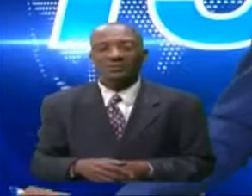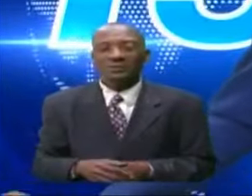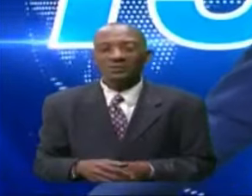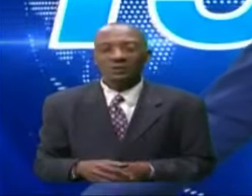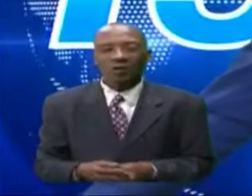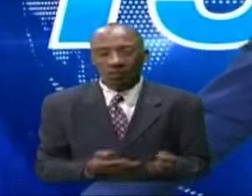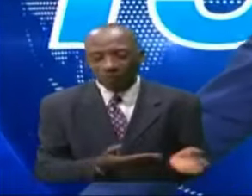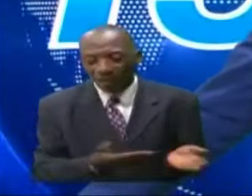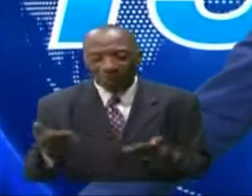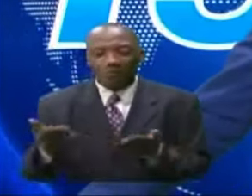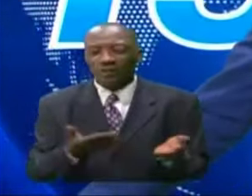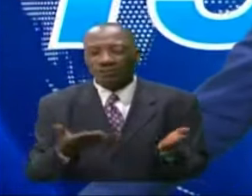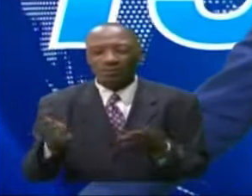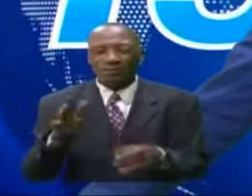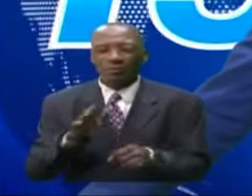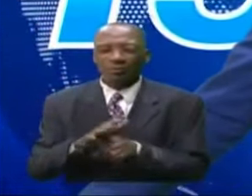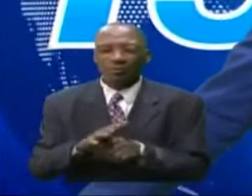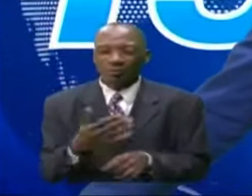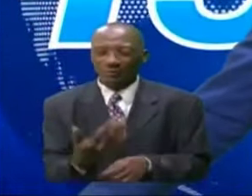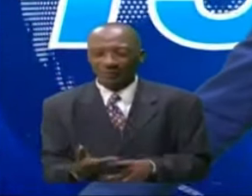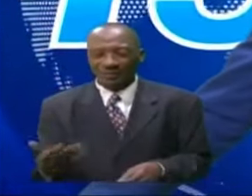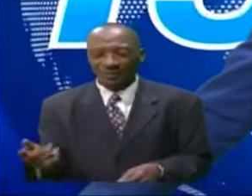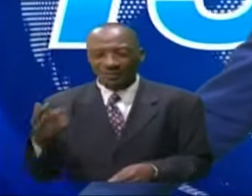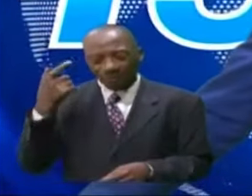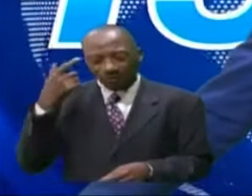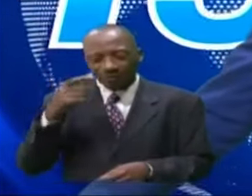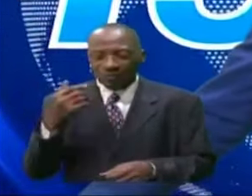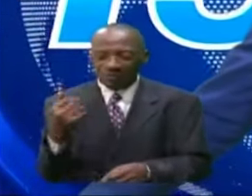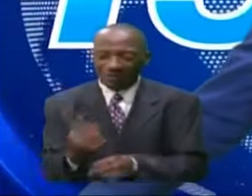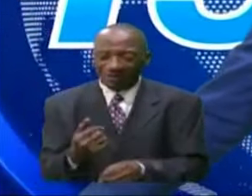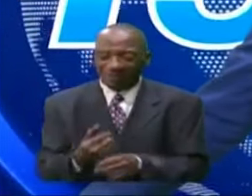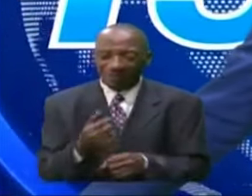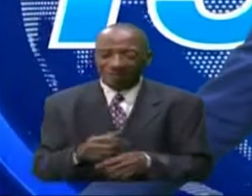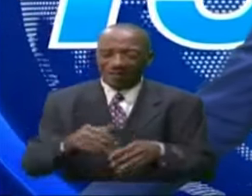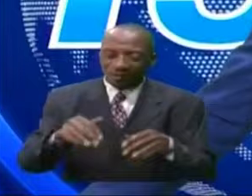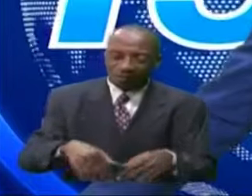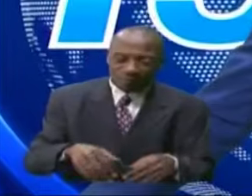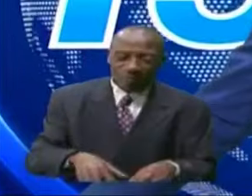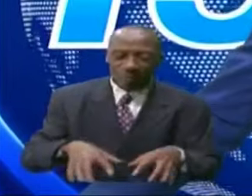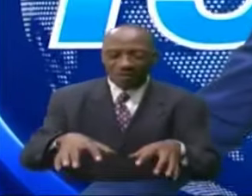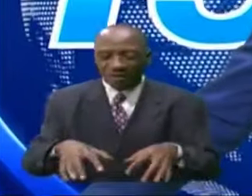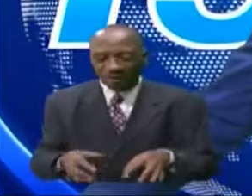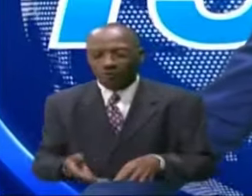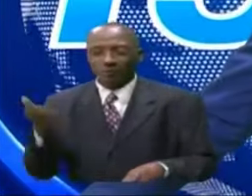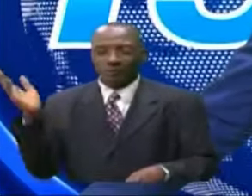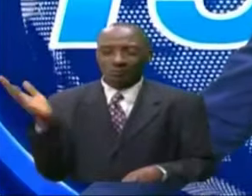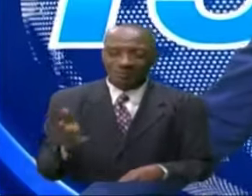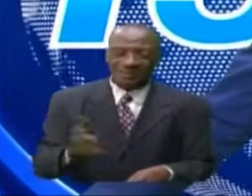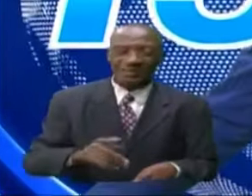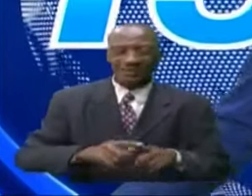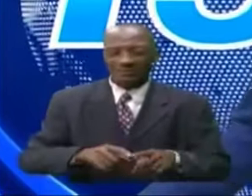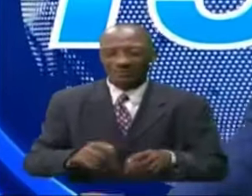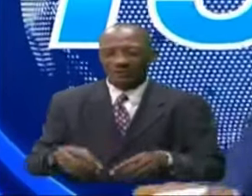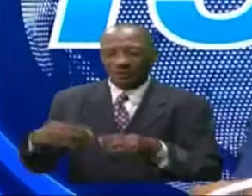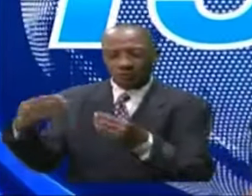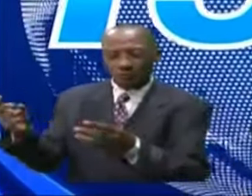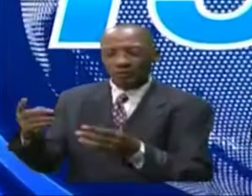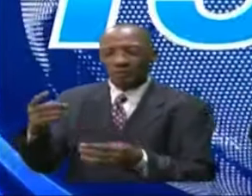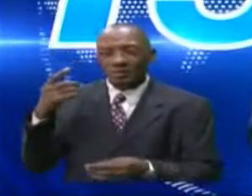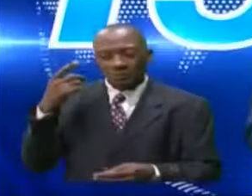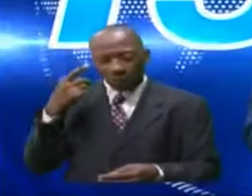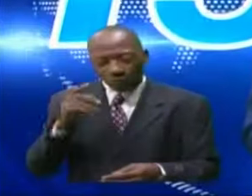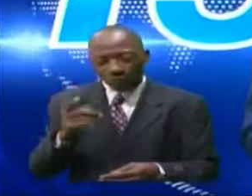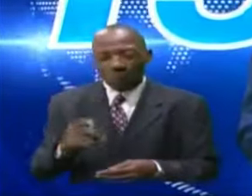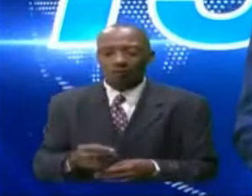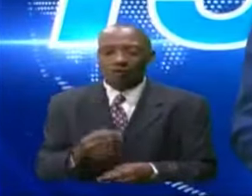matériels aratoires viennent d'être remis aux agriculteurs de ce coin du pays. De matériel remis par le ministre de l'Agriculture à la gouverneure de la